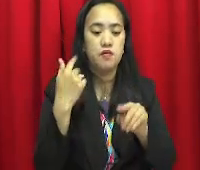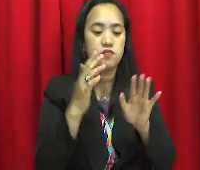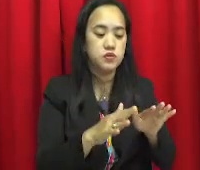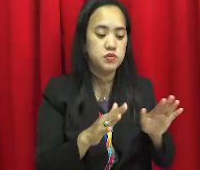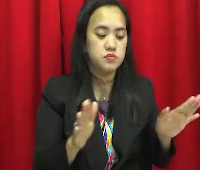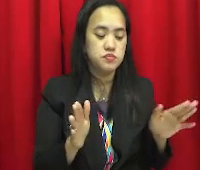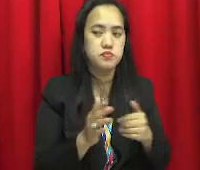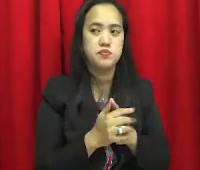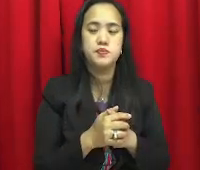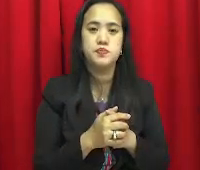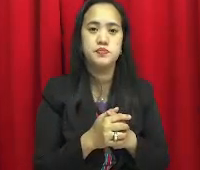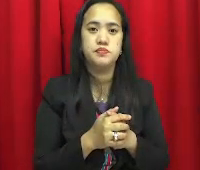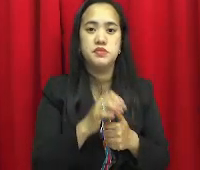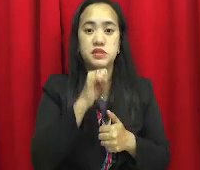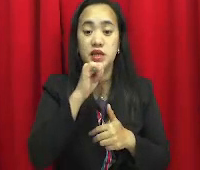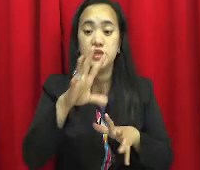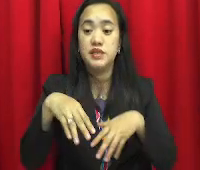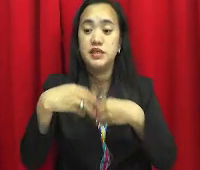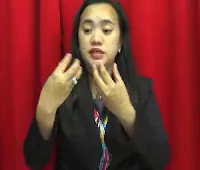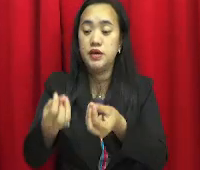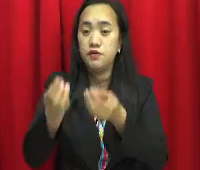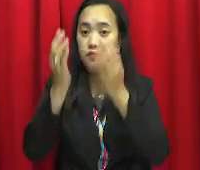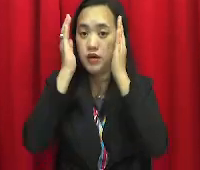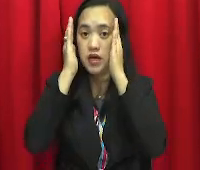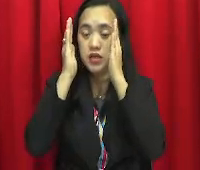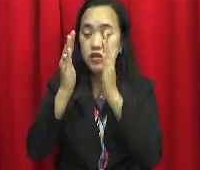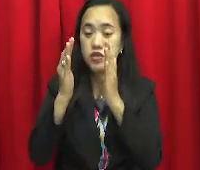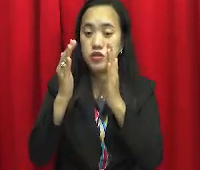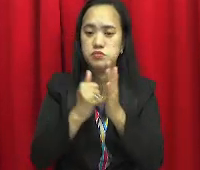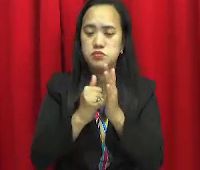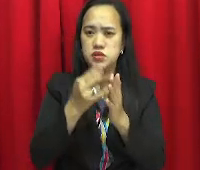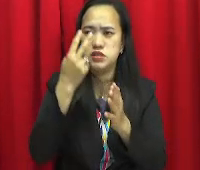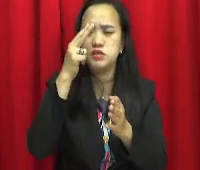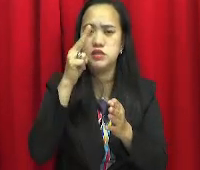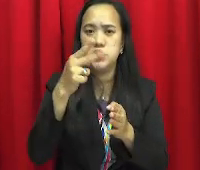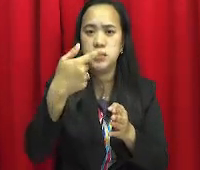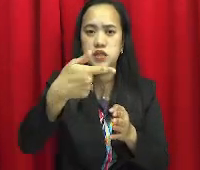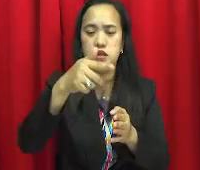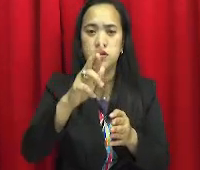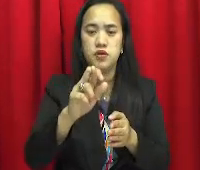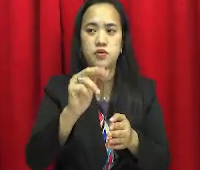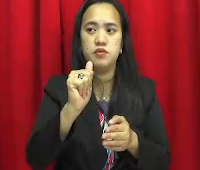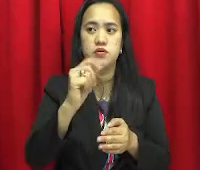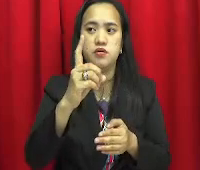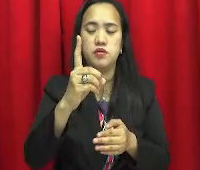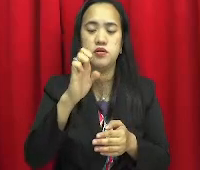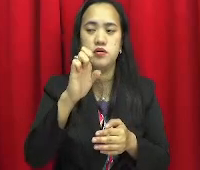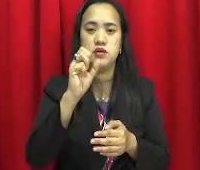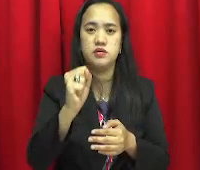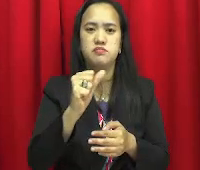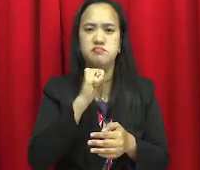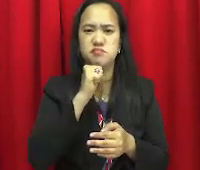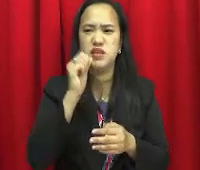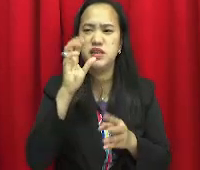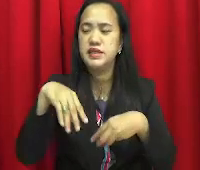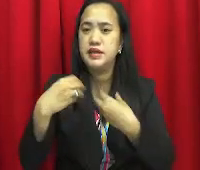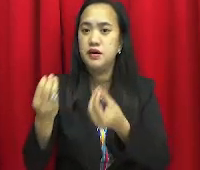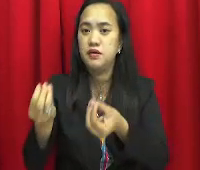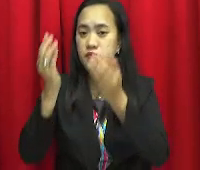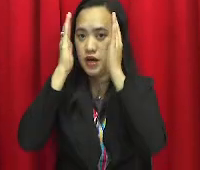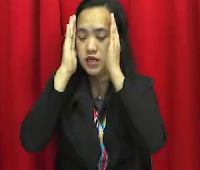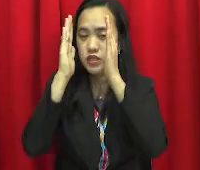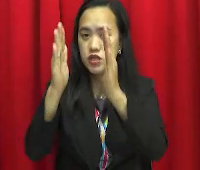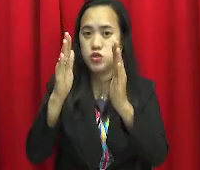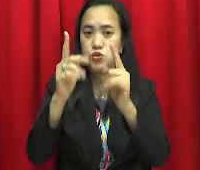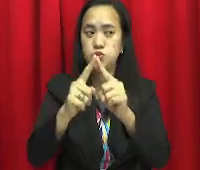na ganoong napapansin yung mga grades nila, hindi na sila natututukan. Oh, hindi ko na natututukan kasi pag